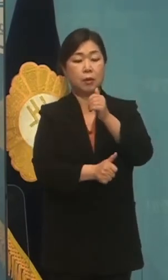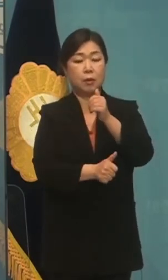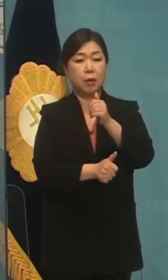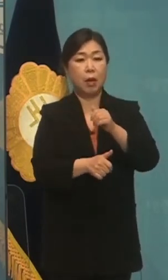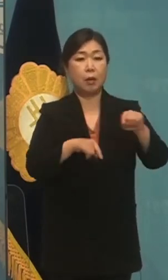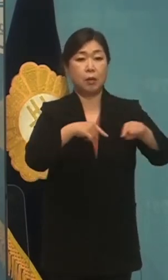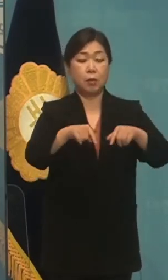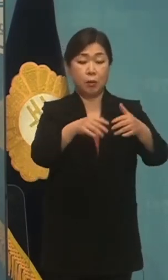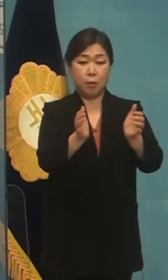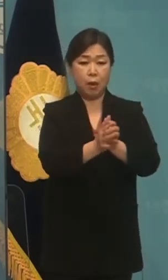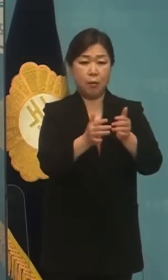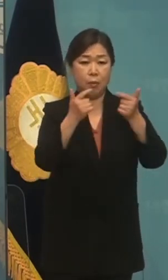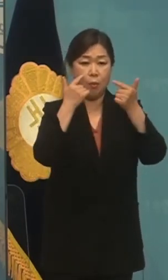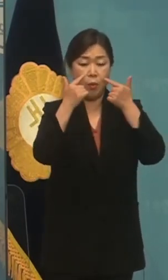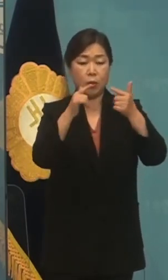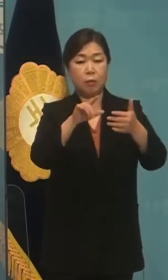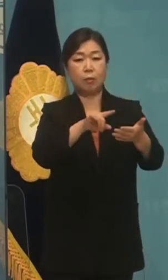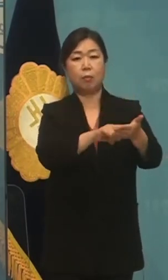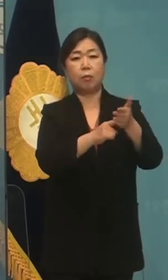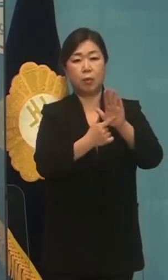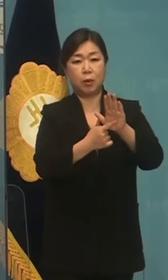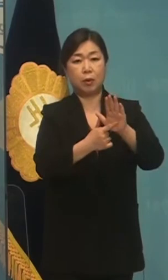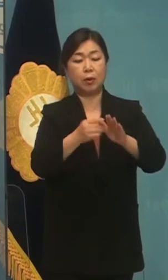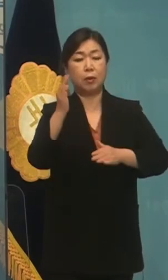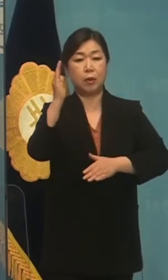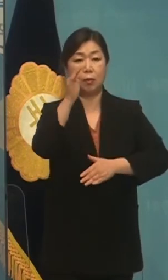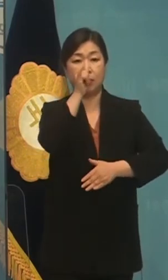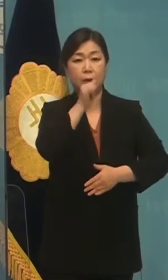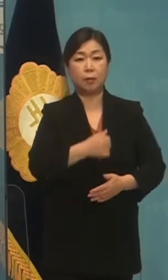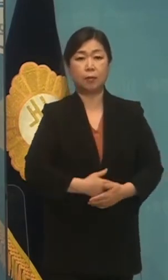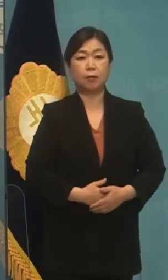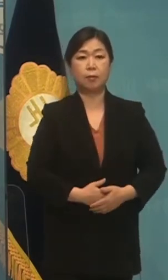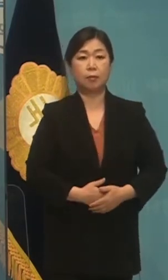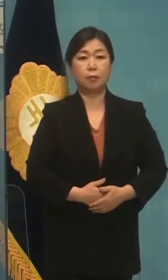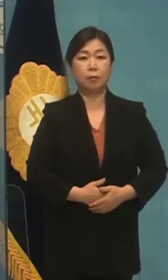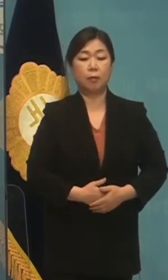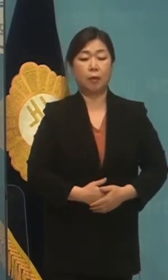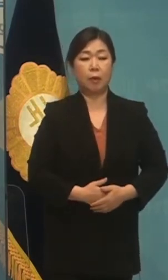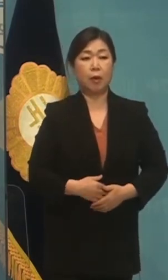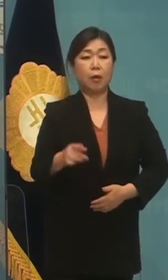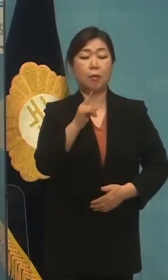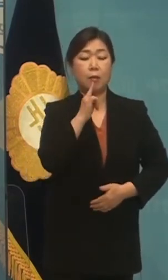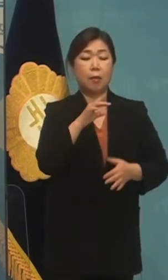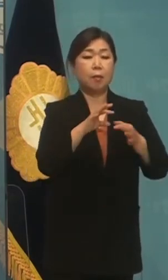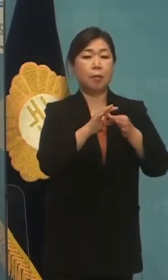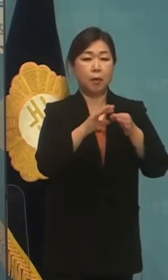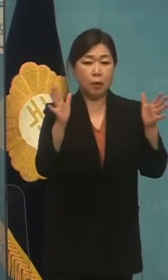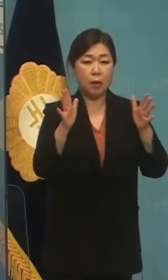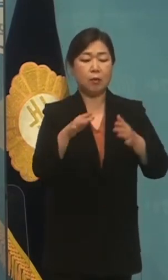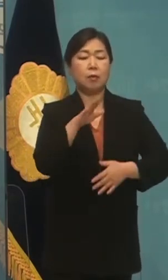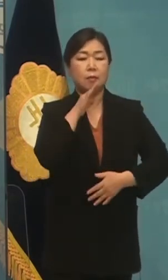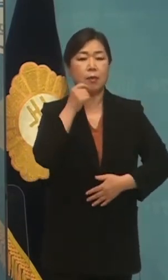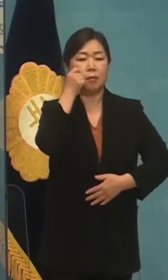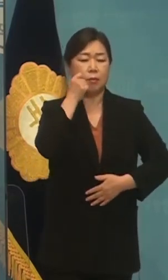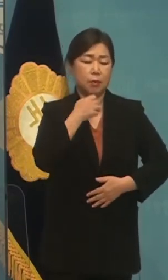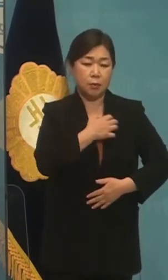현실을 고스란히 드러낸 단원입니다. 유감을 넘어 슬픔을